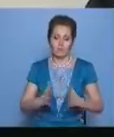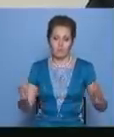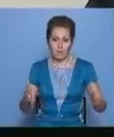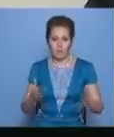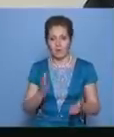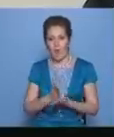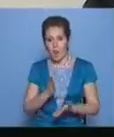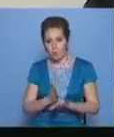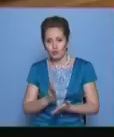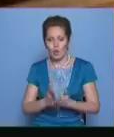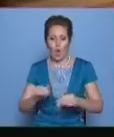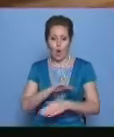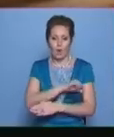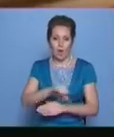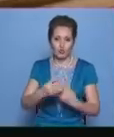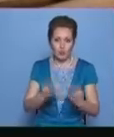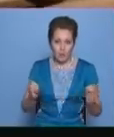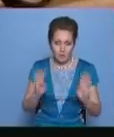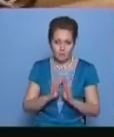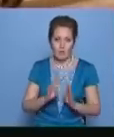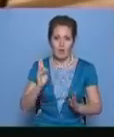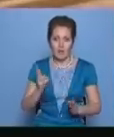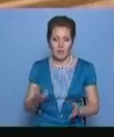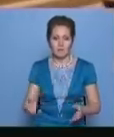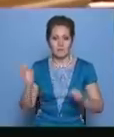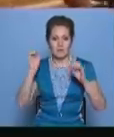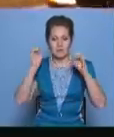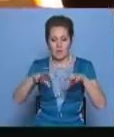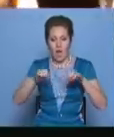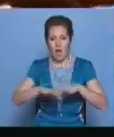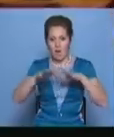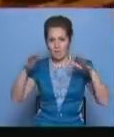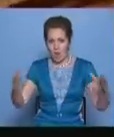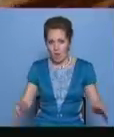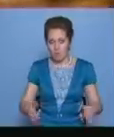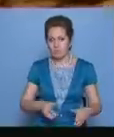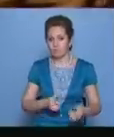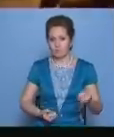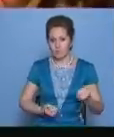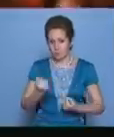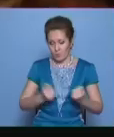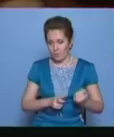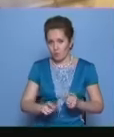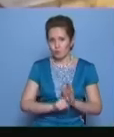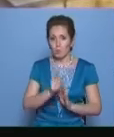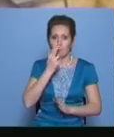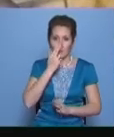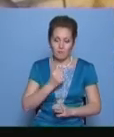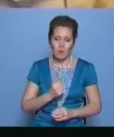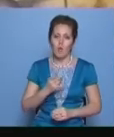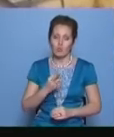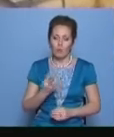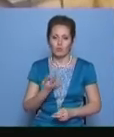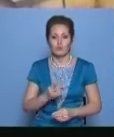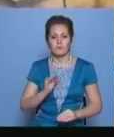наличию ограждения проезжей части. К заваленным снежным дорогам водители начинают привыкать. А между тем автодорнадзор предлагает создать